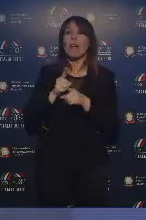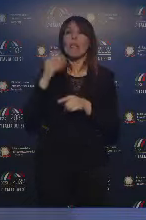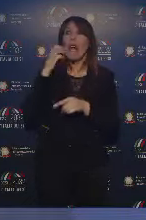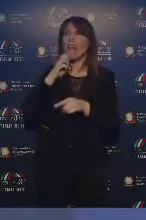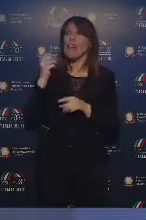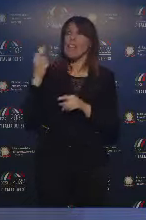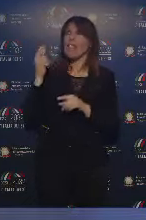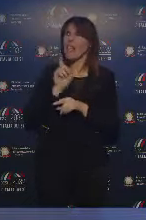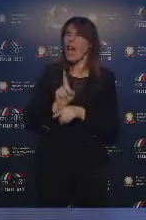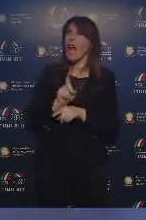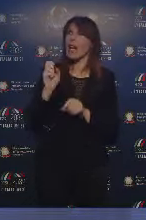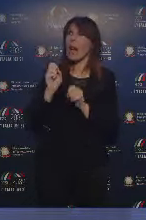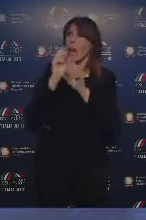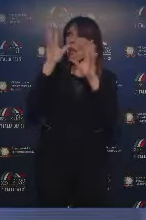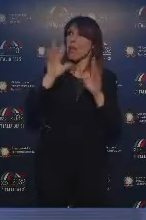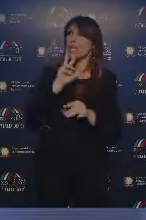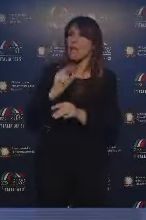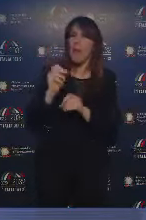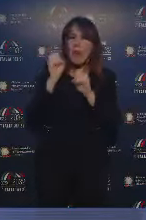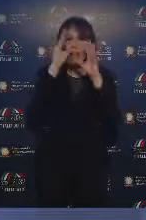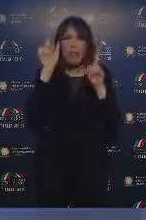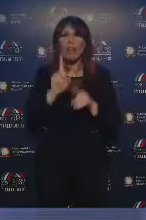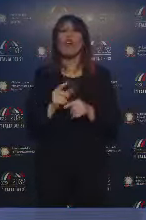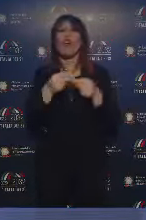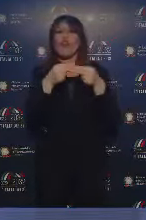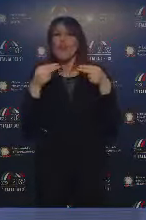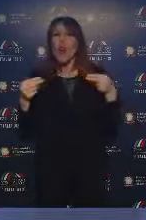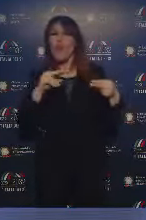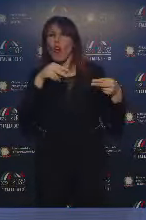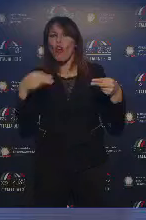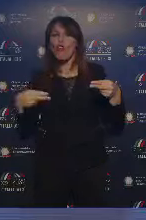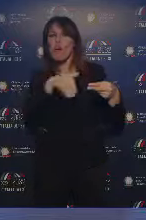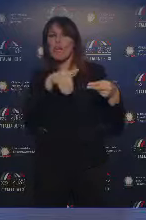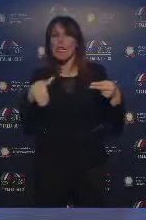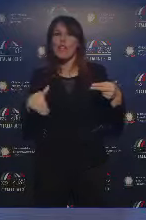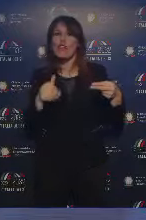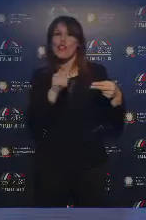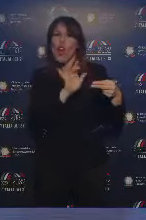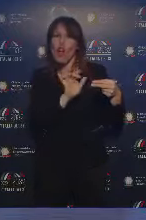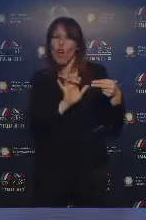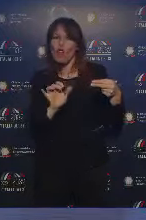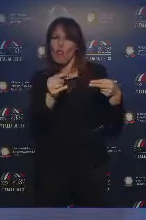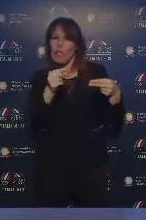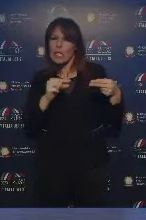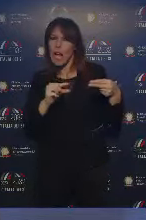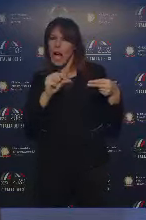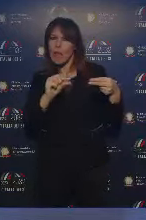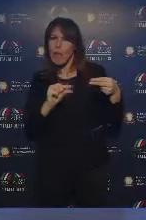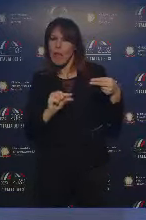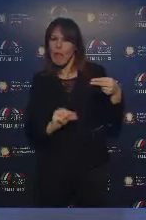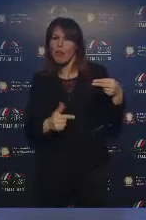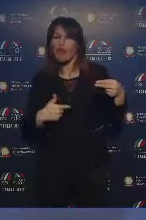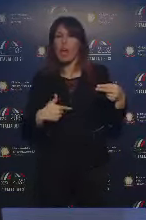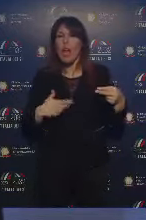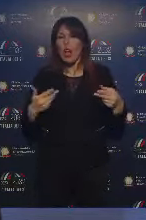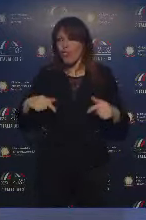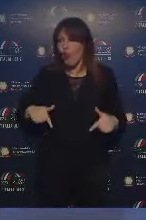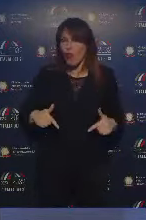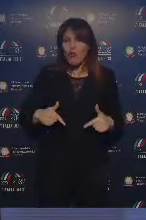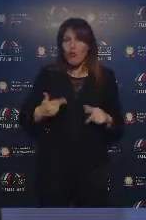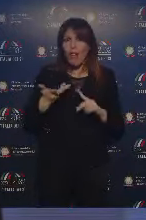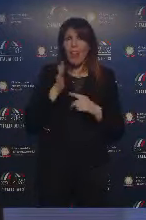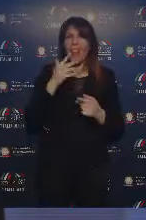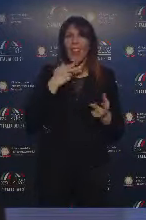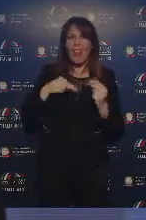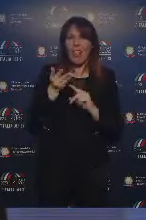sono nomi cognomi indirizzi e codici fiscali quindi non veniamo a vendere quello che non abbiamo in tasca e qua c'è